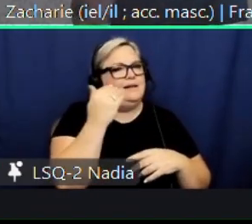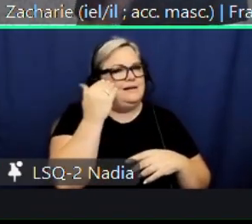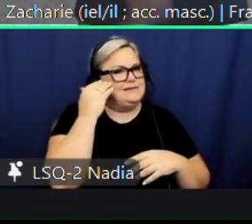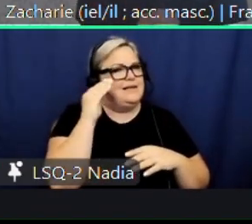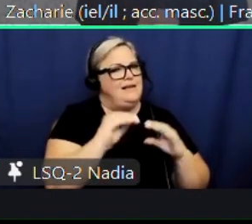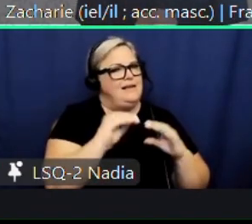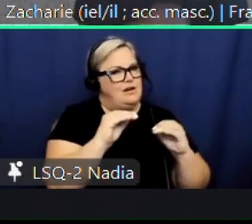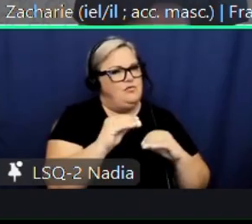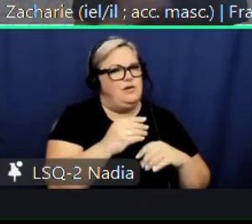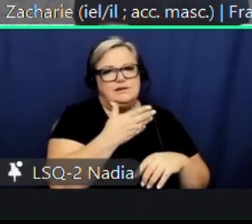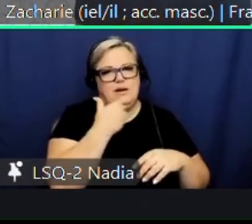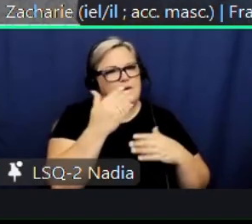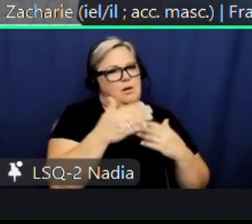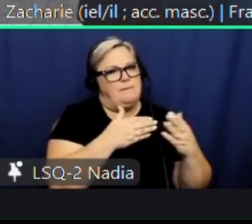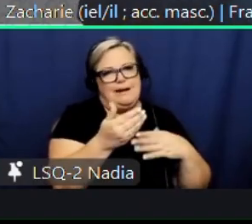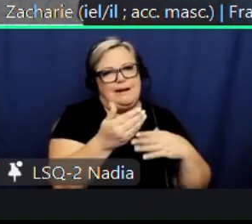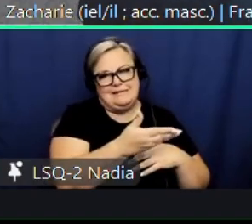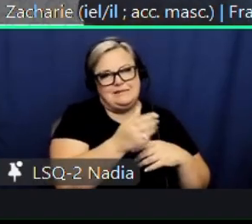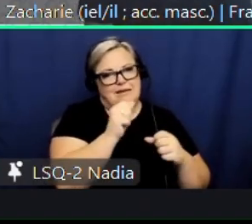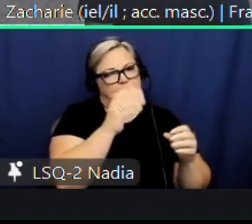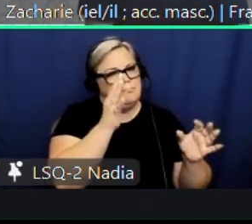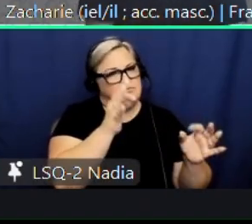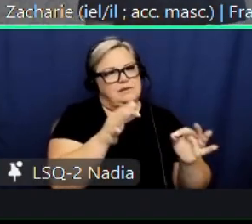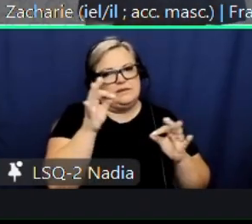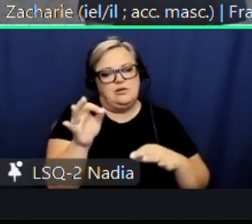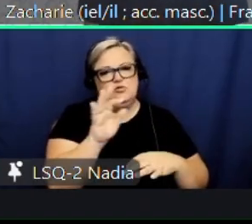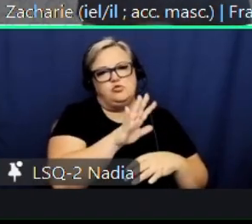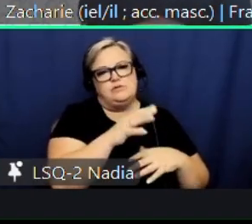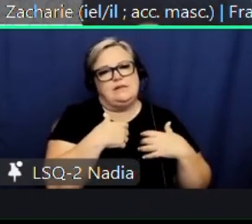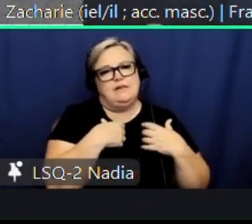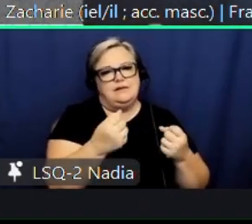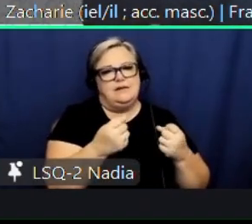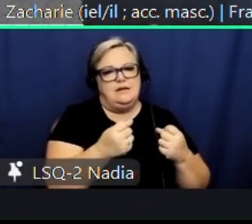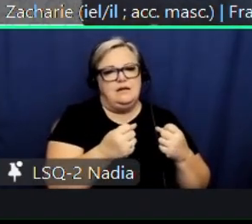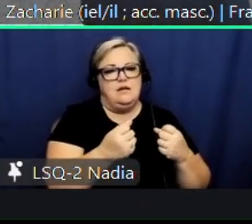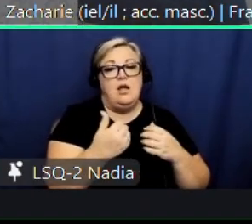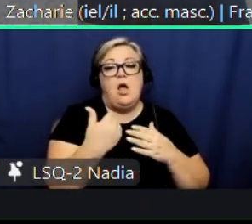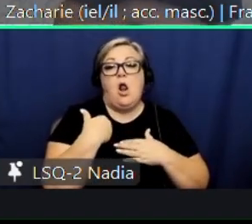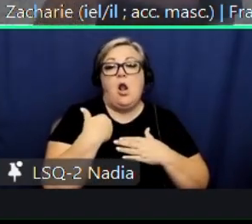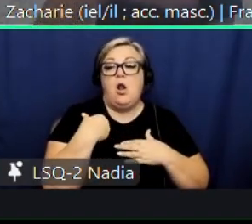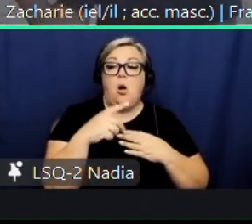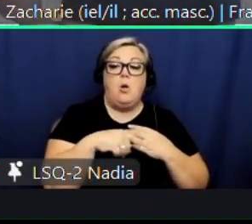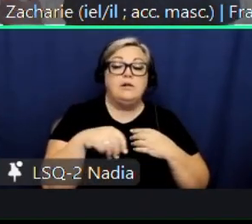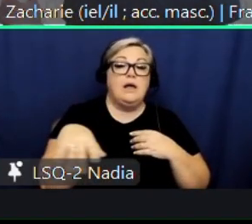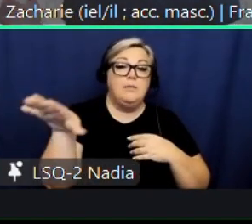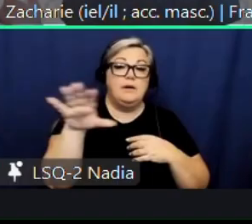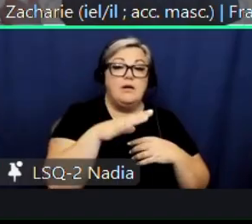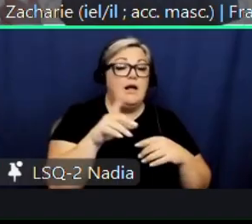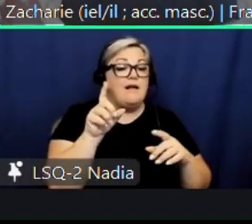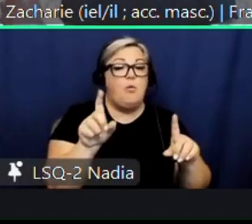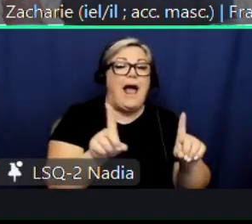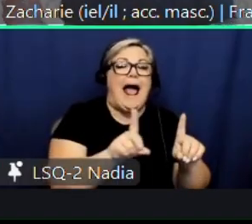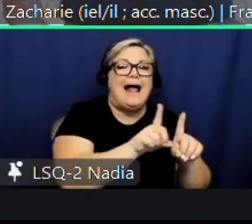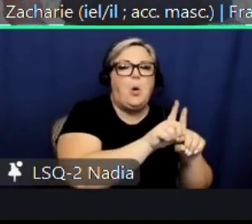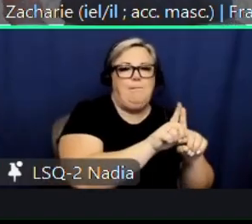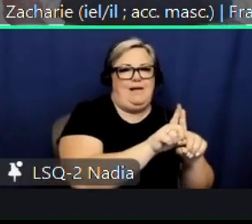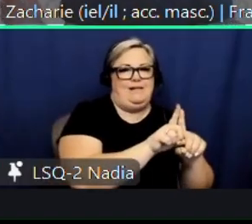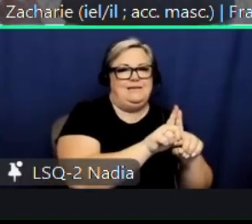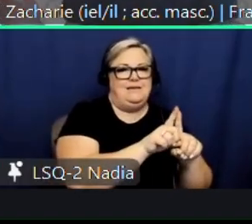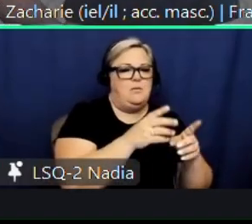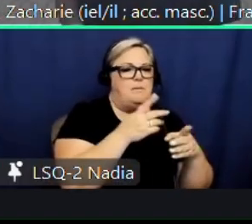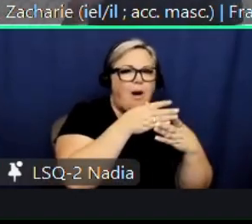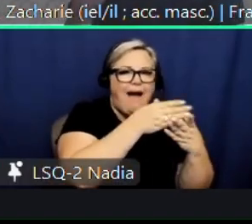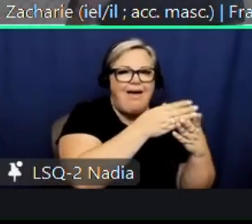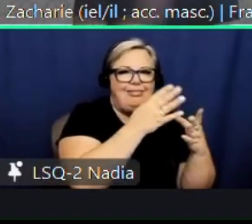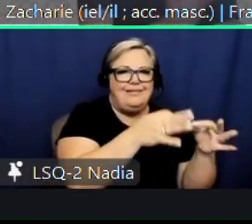évaluer ses besoins et prendre des décisions concernant sa santé. Le rôle du personnel est d'accompagner la personne dans sa prise de